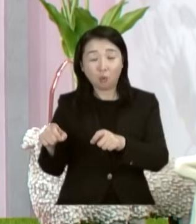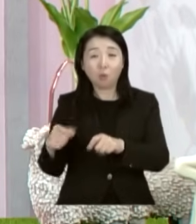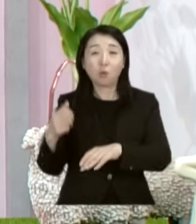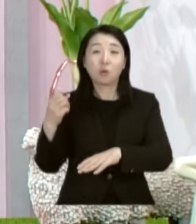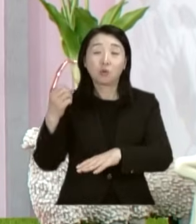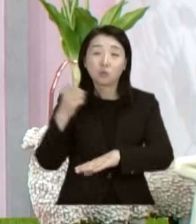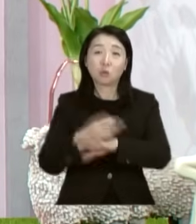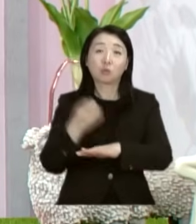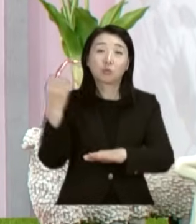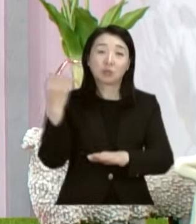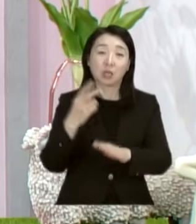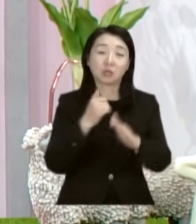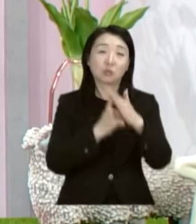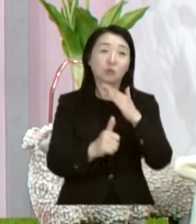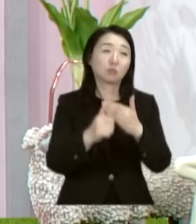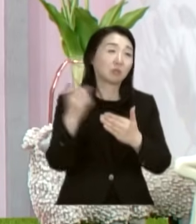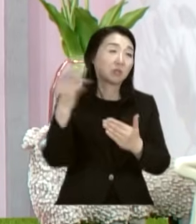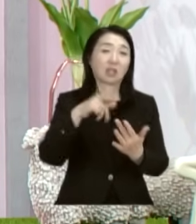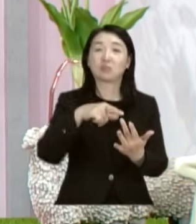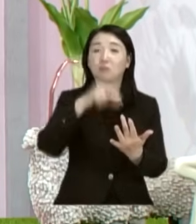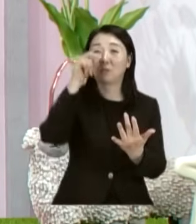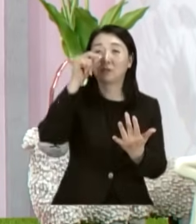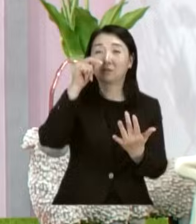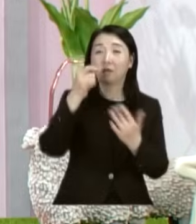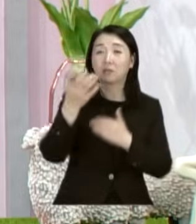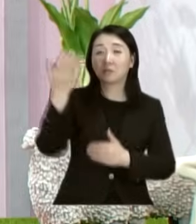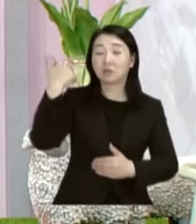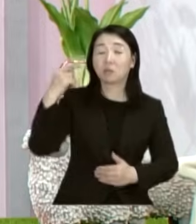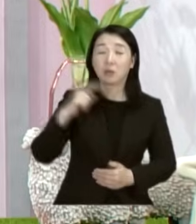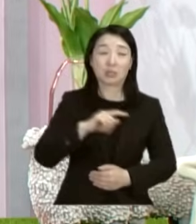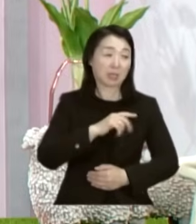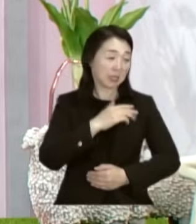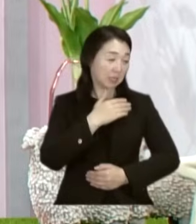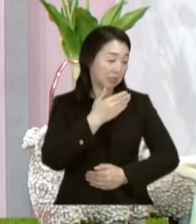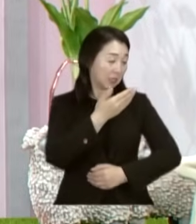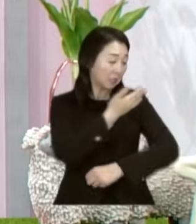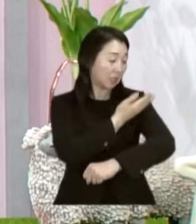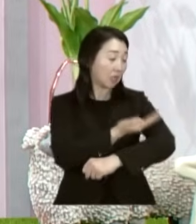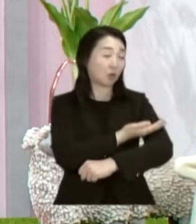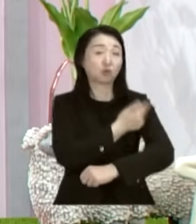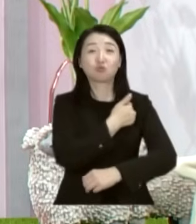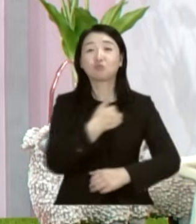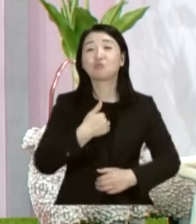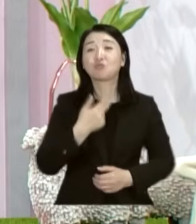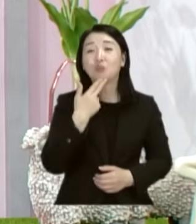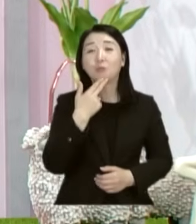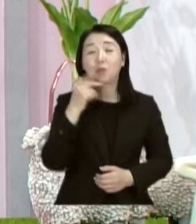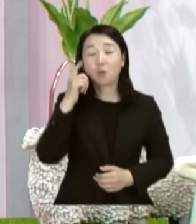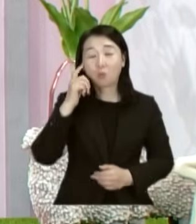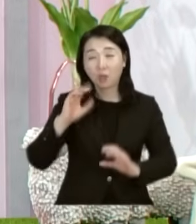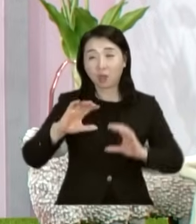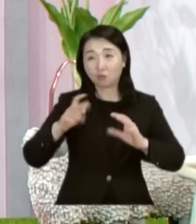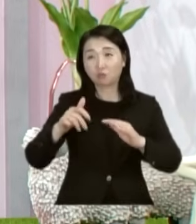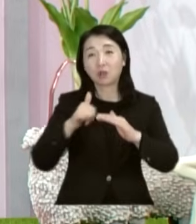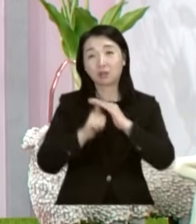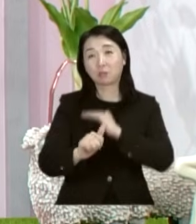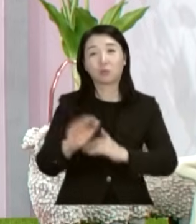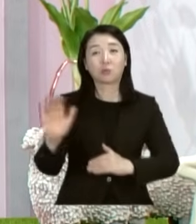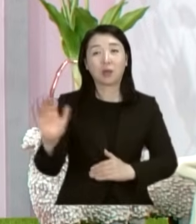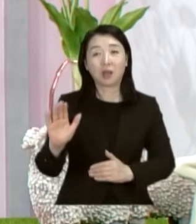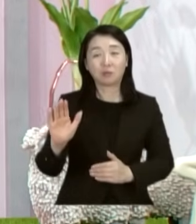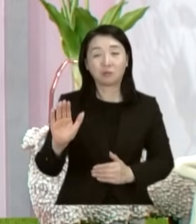선수들 다시 재선 발한 거예요 아 근데 사실 저는 그전까지는 자격이 없었어요 그거 그 국가대표 도